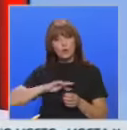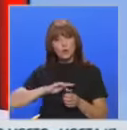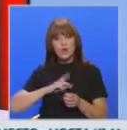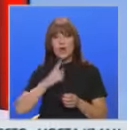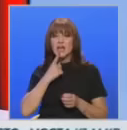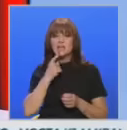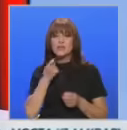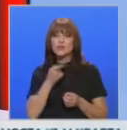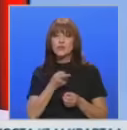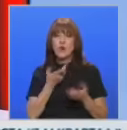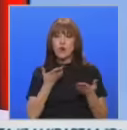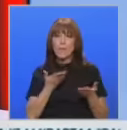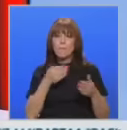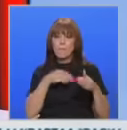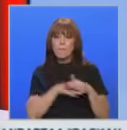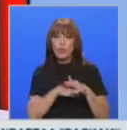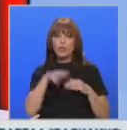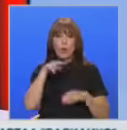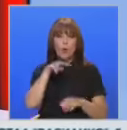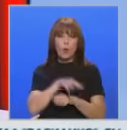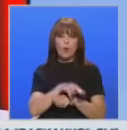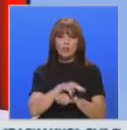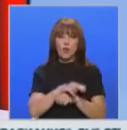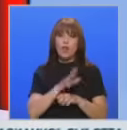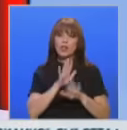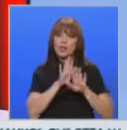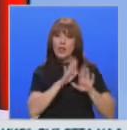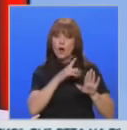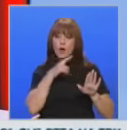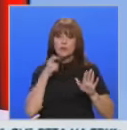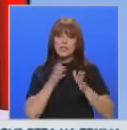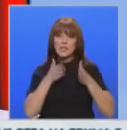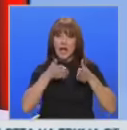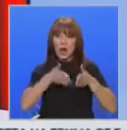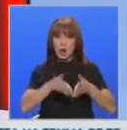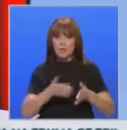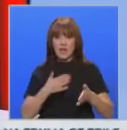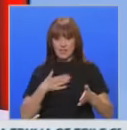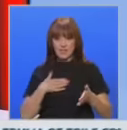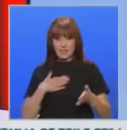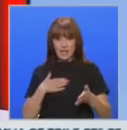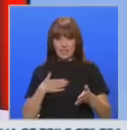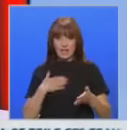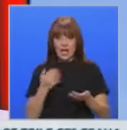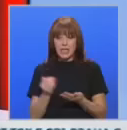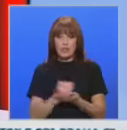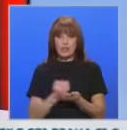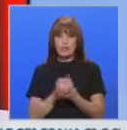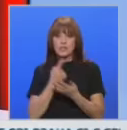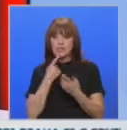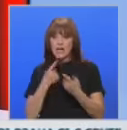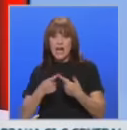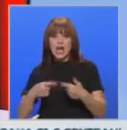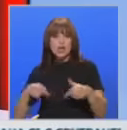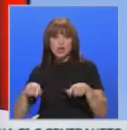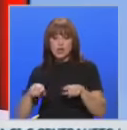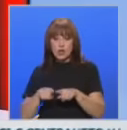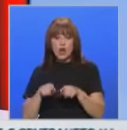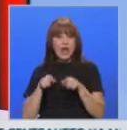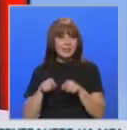е поставила под нейн контрол на нейни кораби част от нашата икономическа зона. Между другото, в тази зона се намират